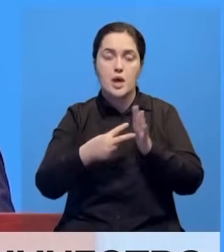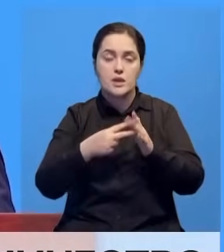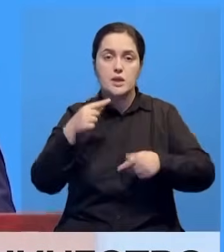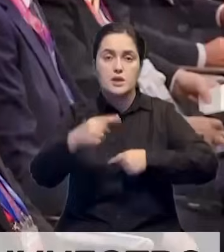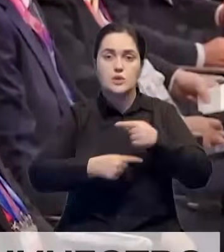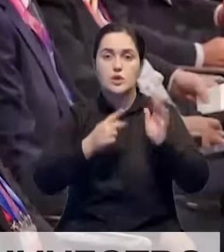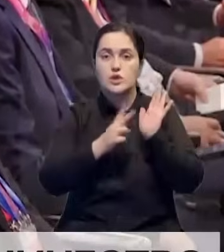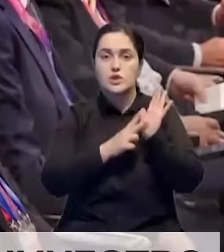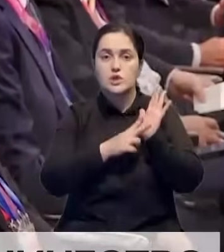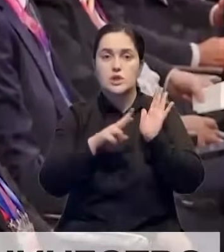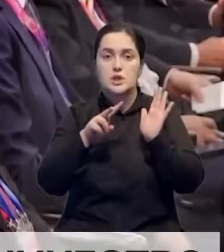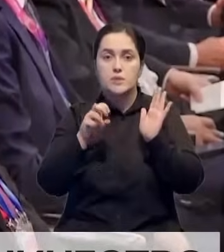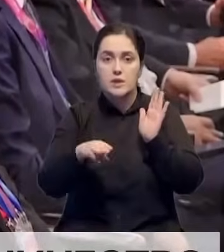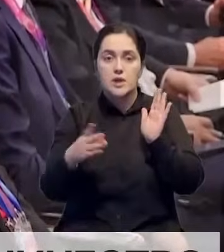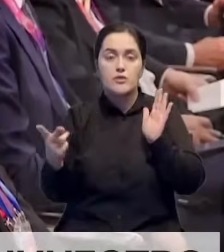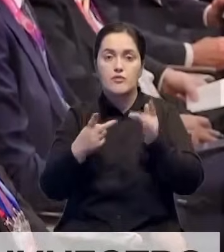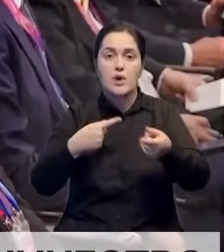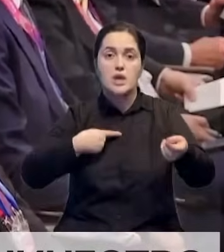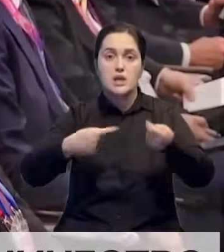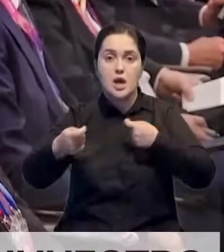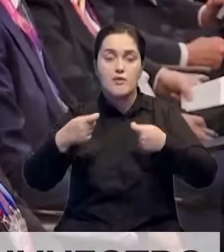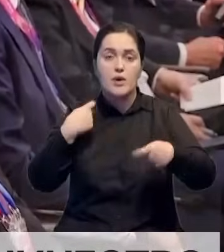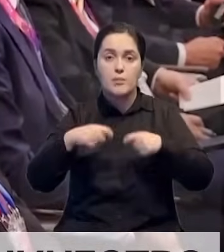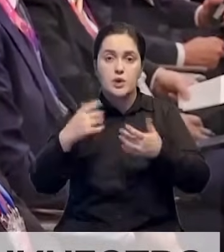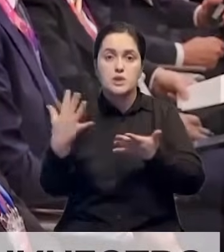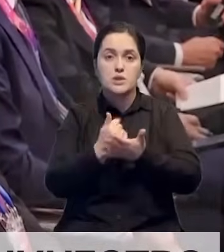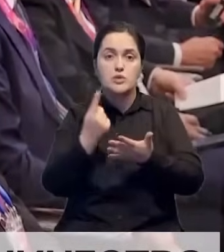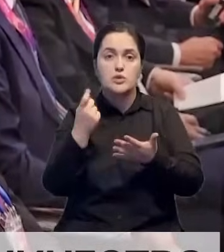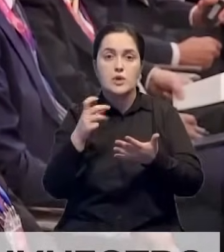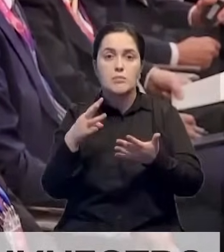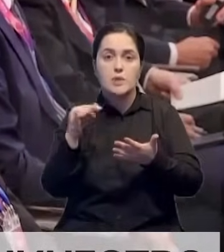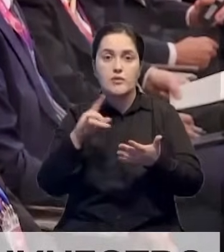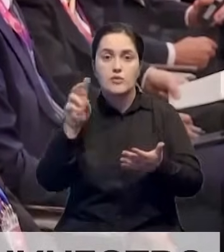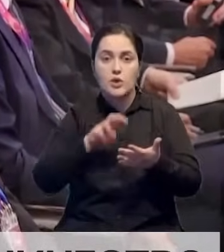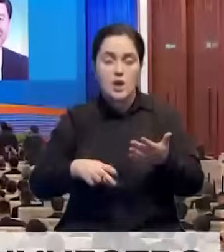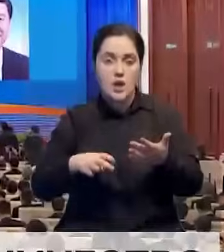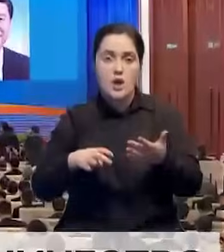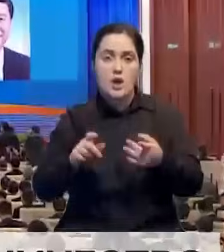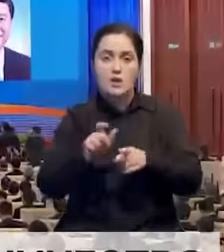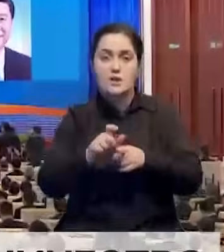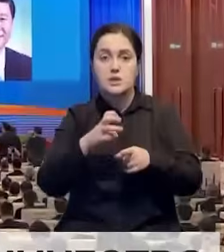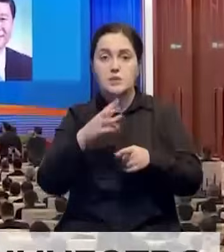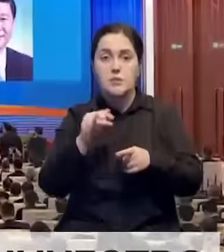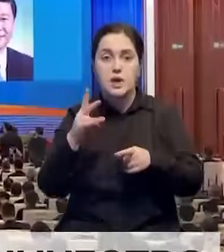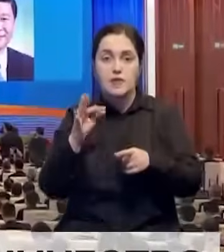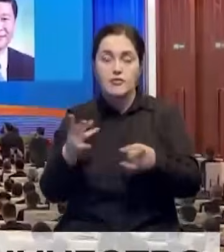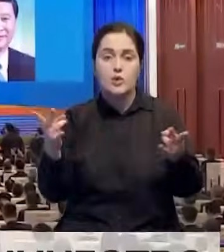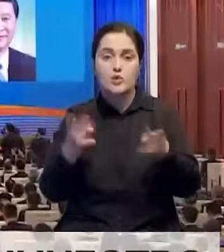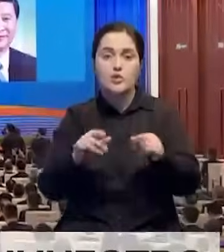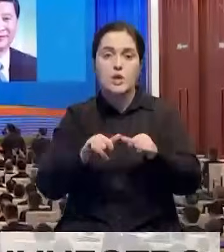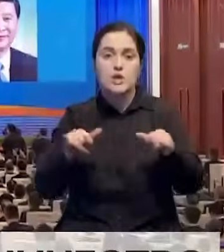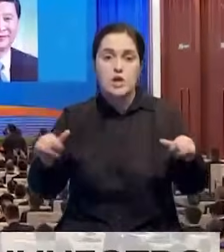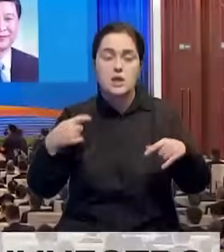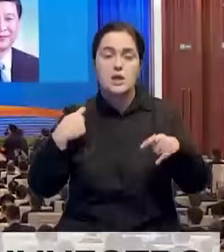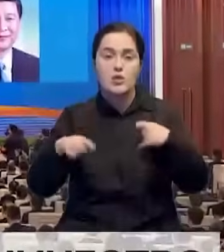сельхозпродукты. Планируется, что уже через 7 лет объемы двустороннего товарооборота достигнут 100 миллиардов долларов. Для этого, по словам Алихана Смаилова,